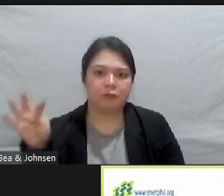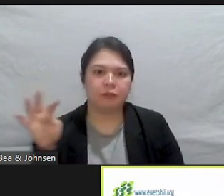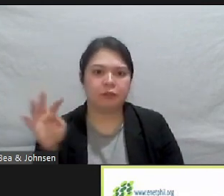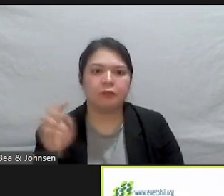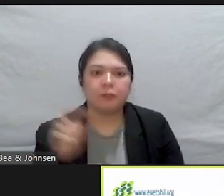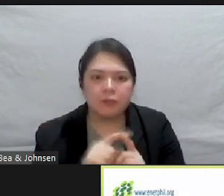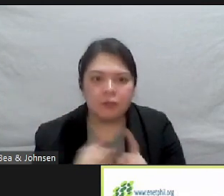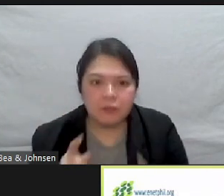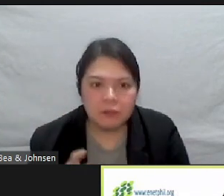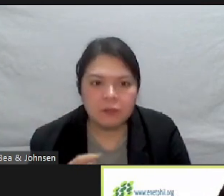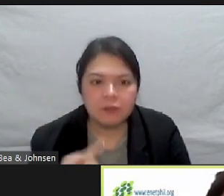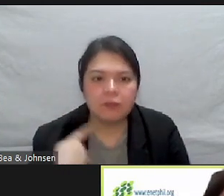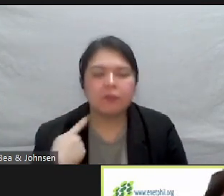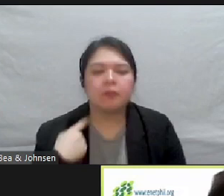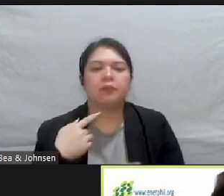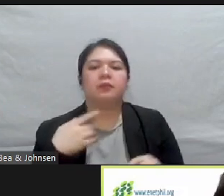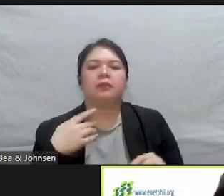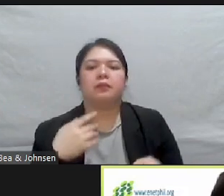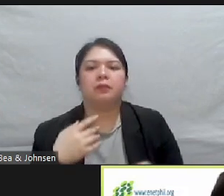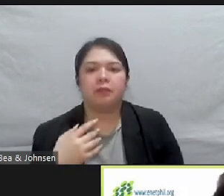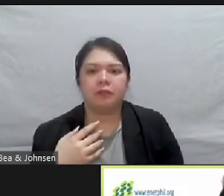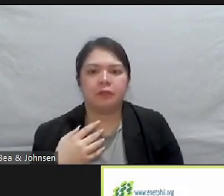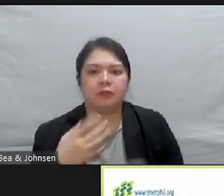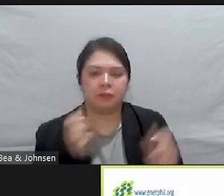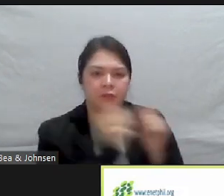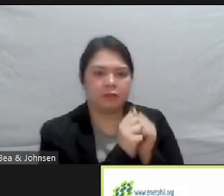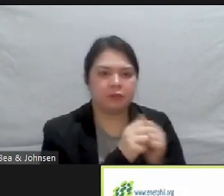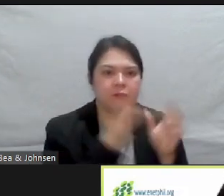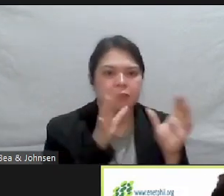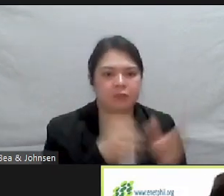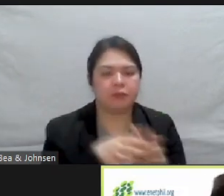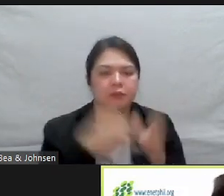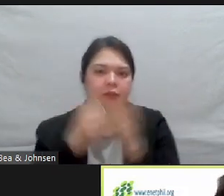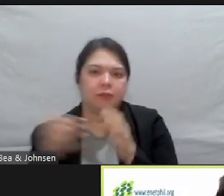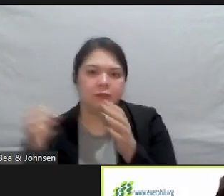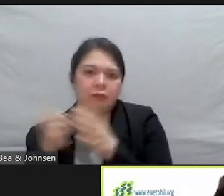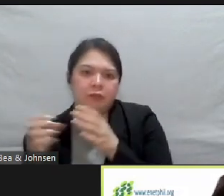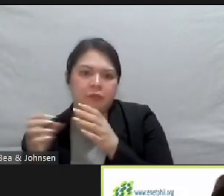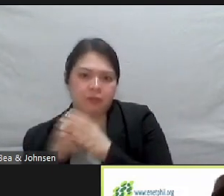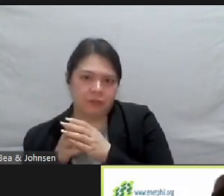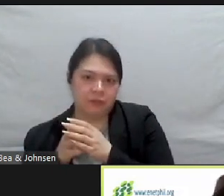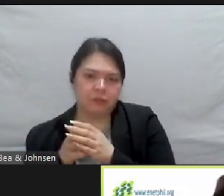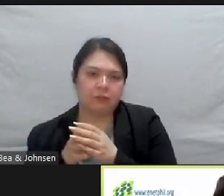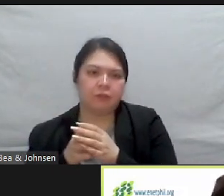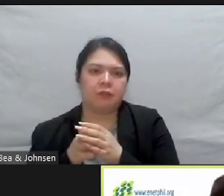44. Sila Ma'am Flora po ay in group sila. Sila sa